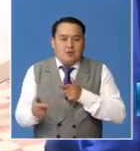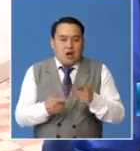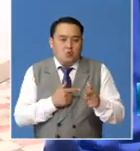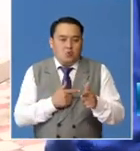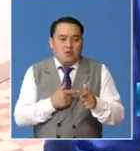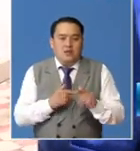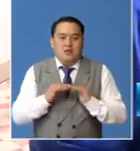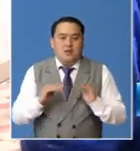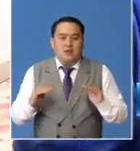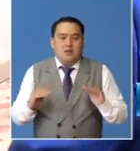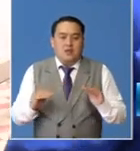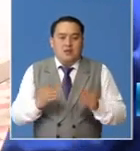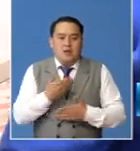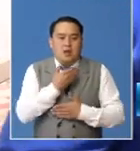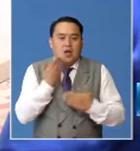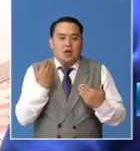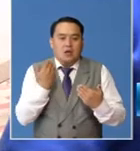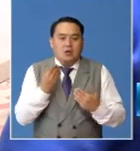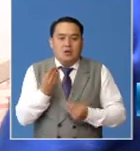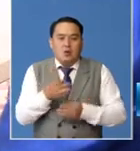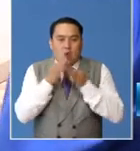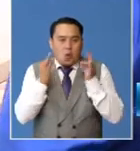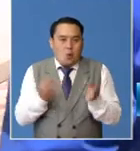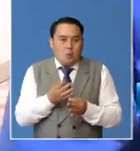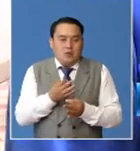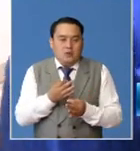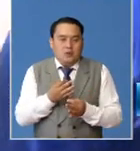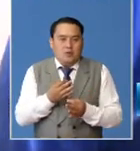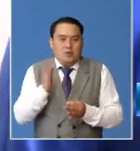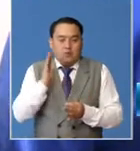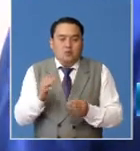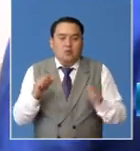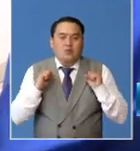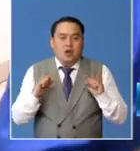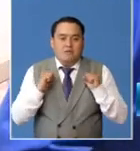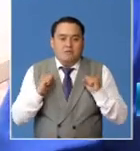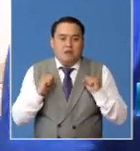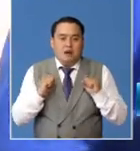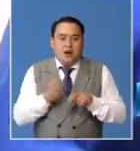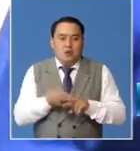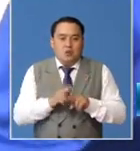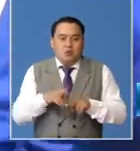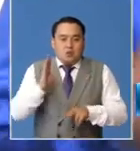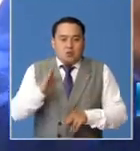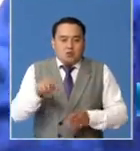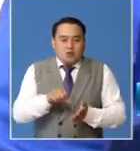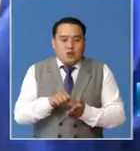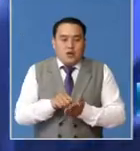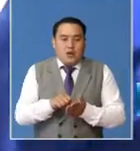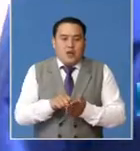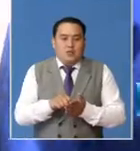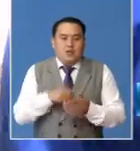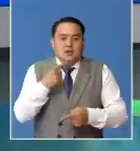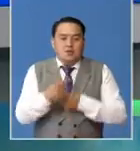вот этих детей, которые не имеют еще игрового опыта, к дальнейшим соревнованиям, в которых они будут участвовать в